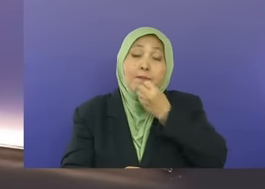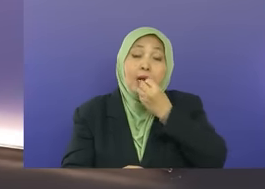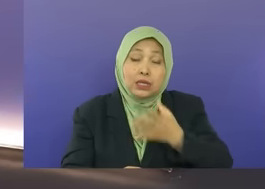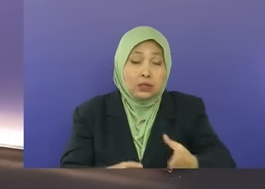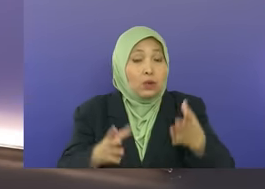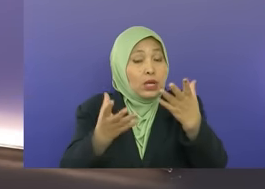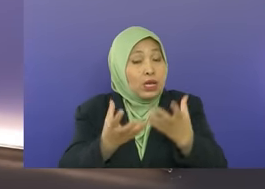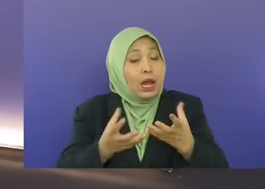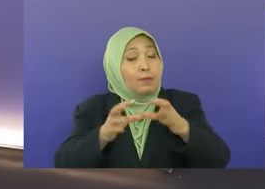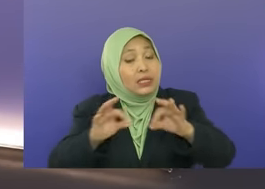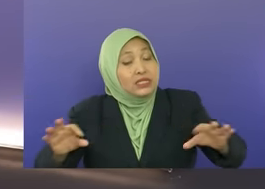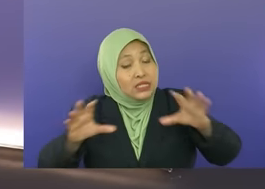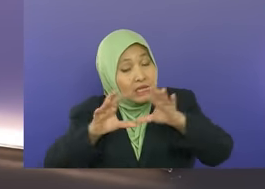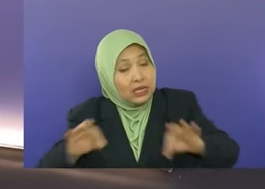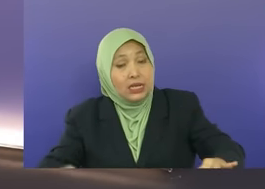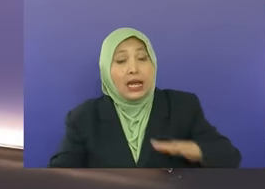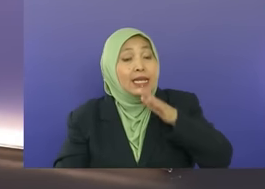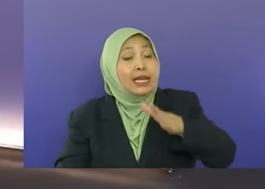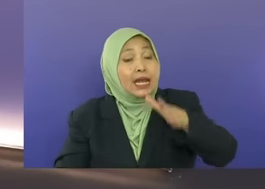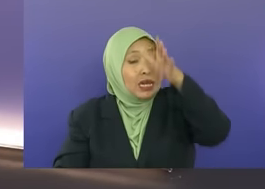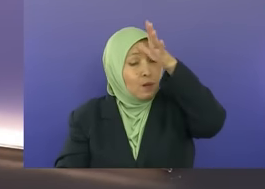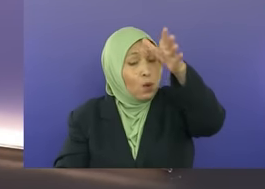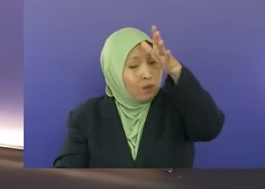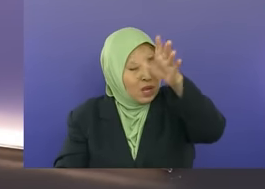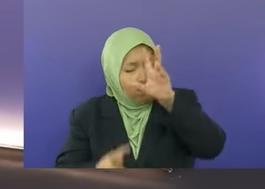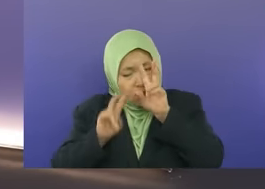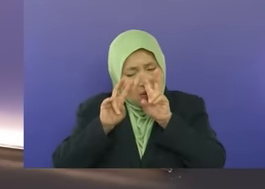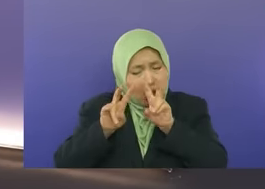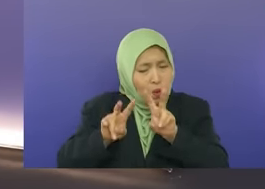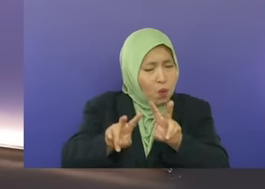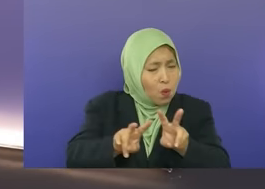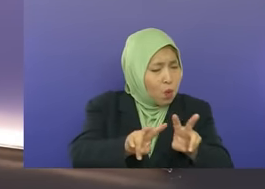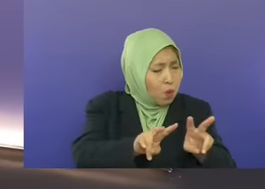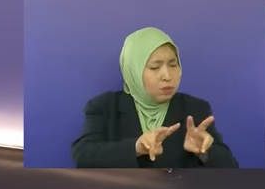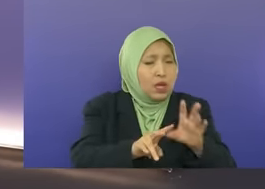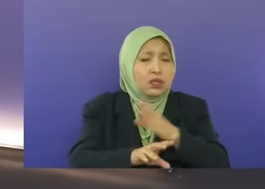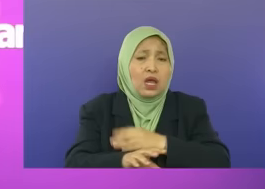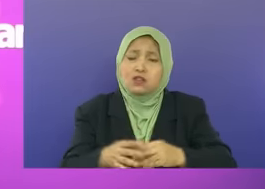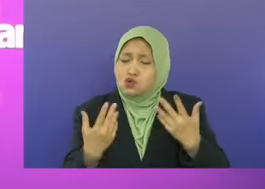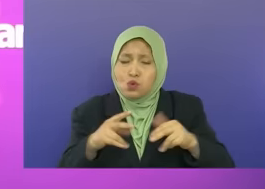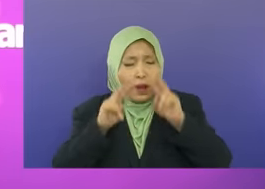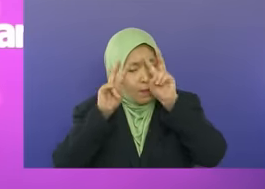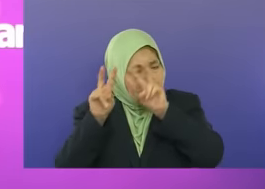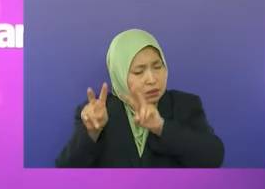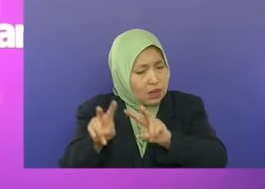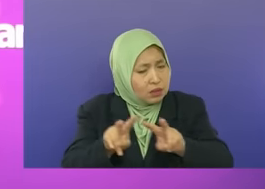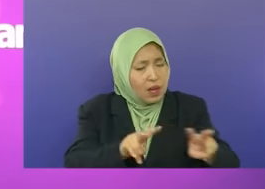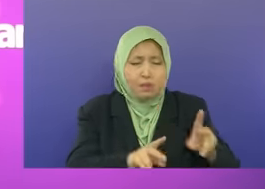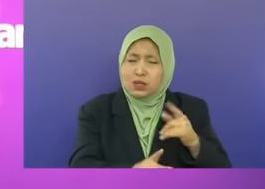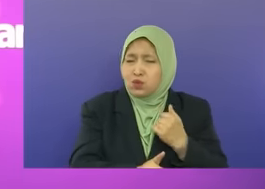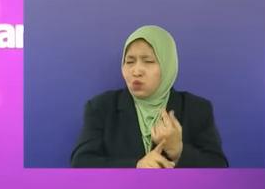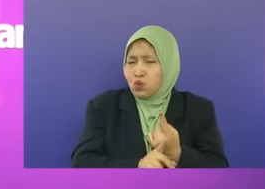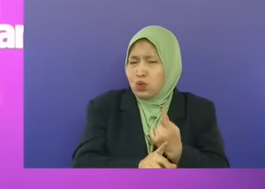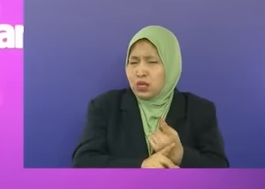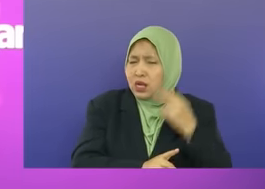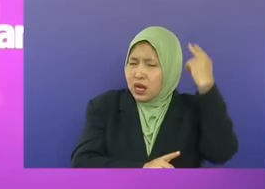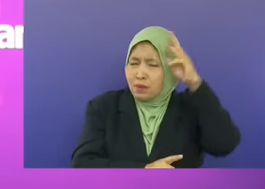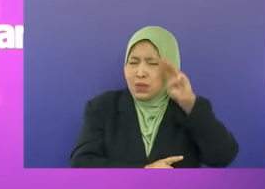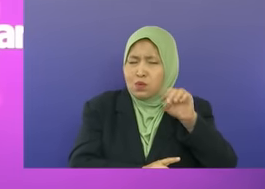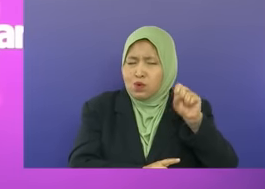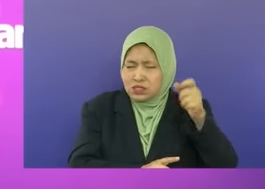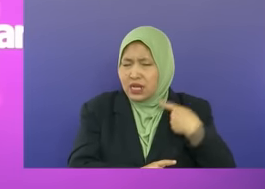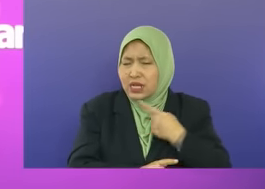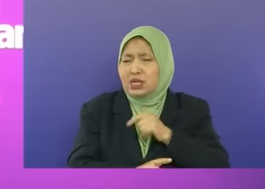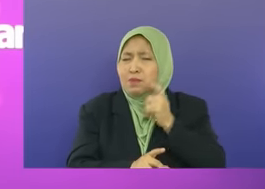bahwa nenek moyang mereka memperhatikan dan nenek moyang mereka sudah perhatikan dia betul ke Nabi Musa ini kita perlu